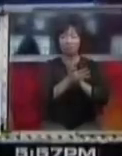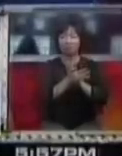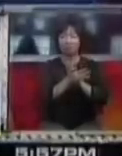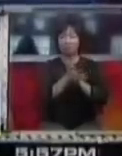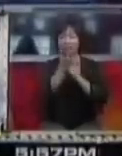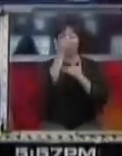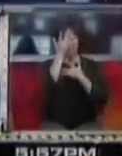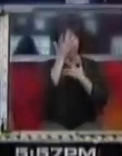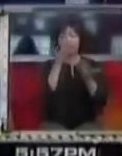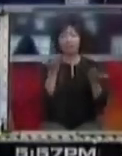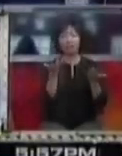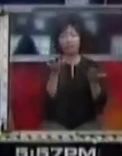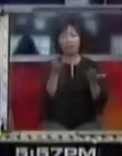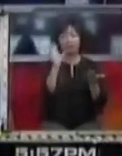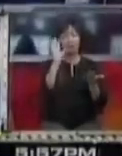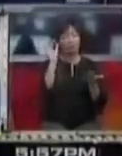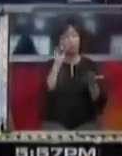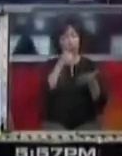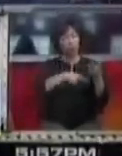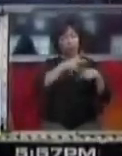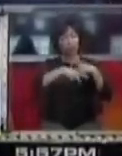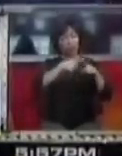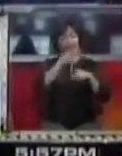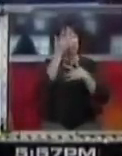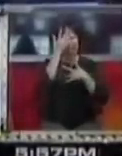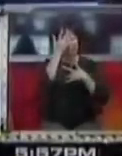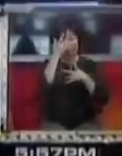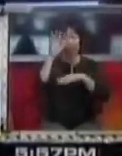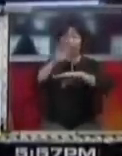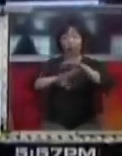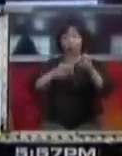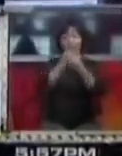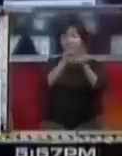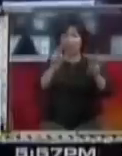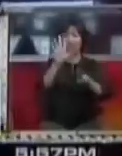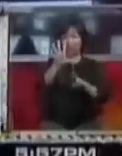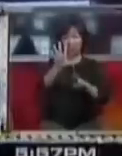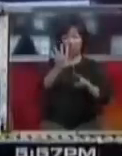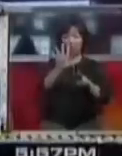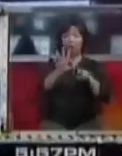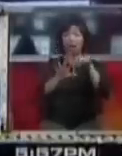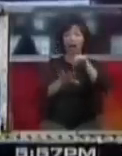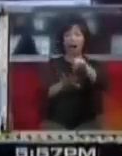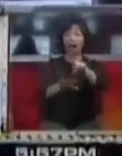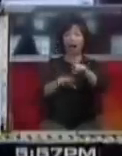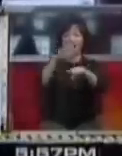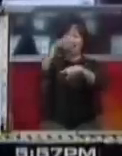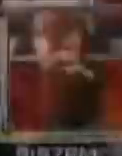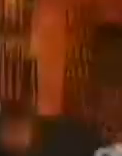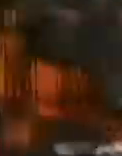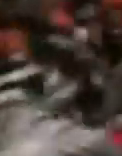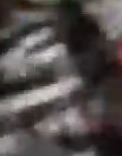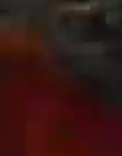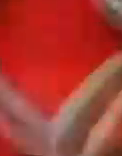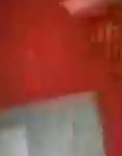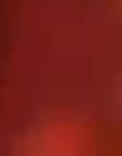misteryosong sakit ang itinawag sa rescue file. Sa investigasyon ng grupo, napagalamang nakagat ang ginang ng daga.